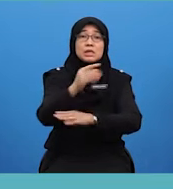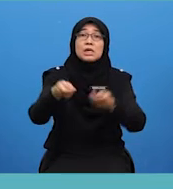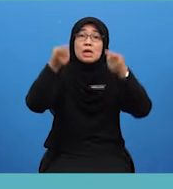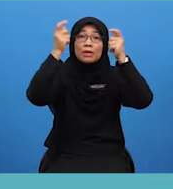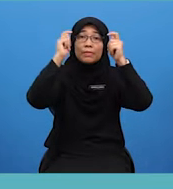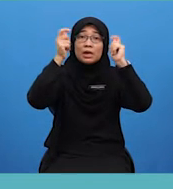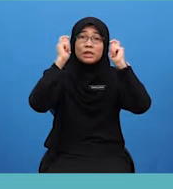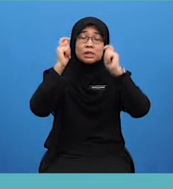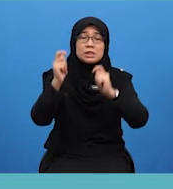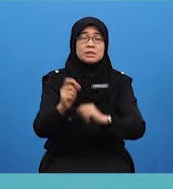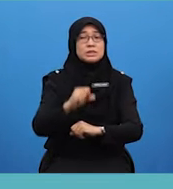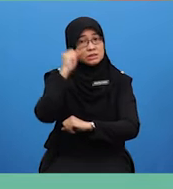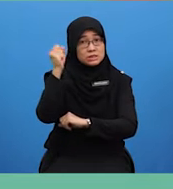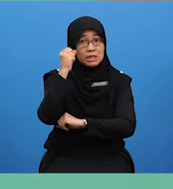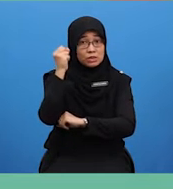kerap.